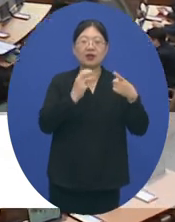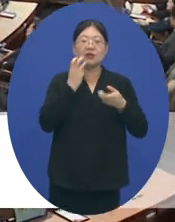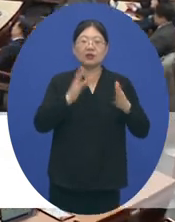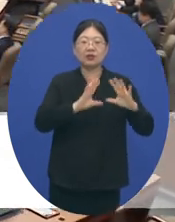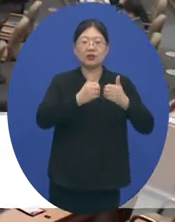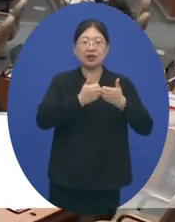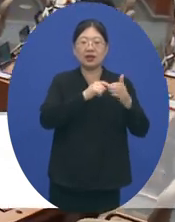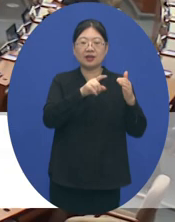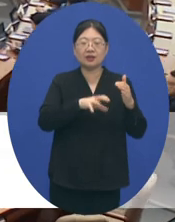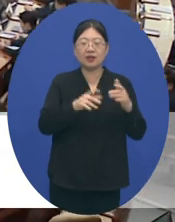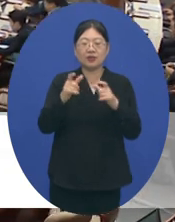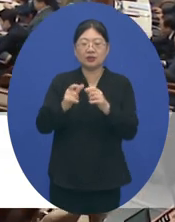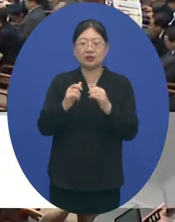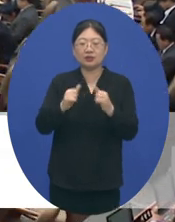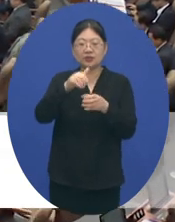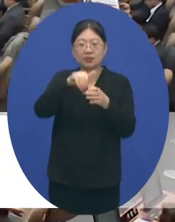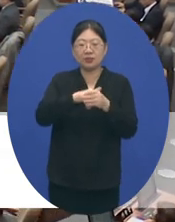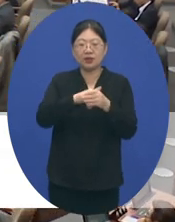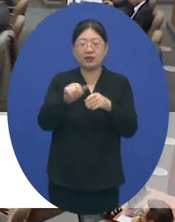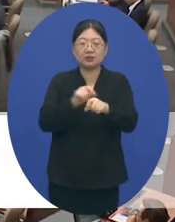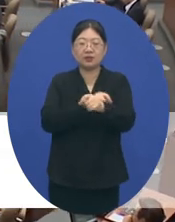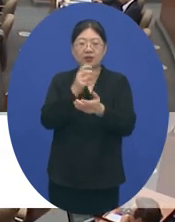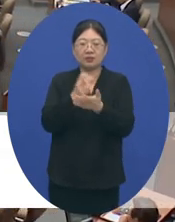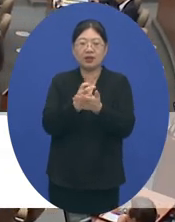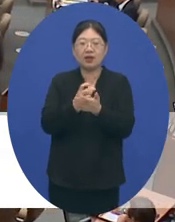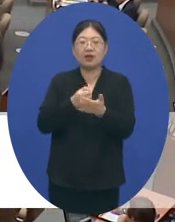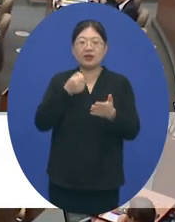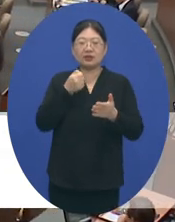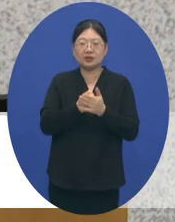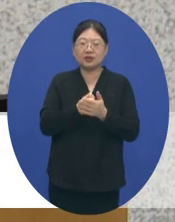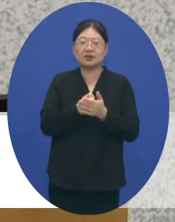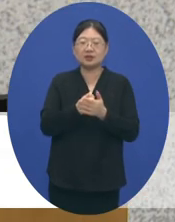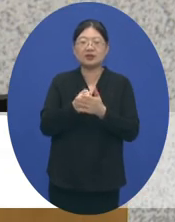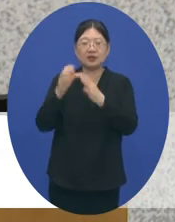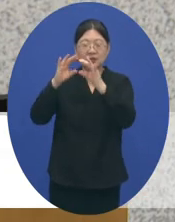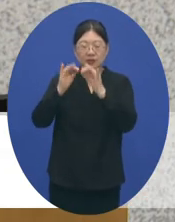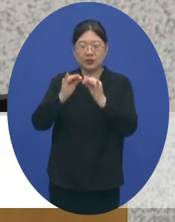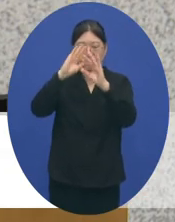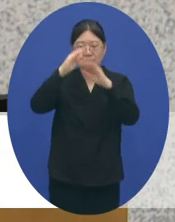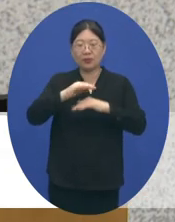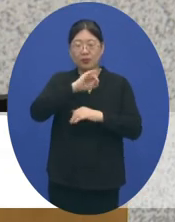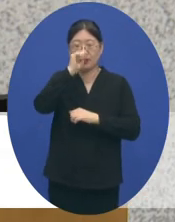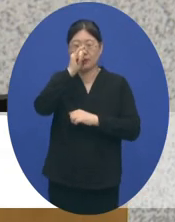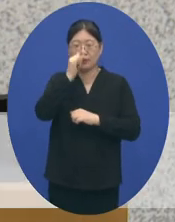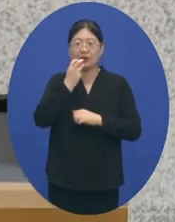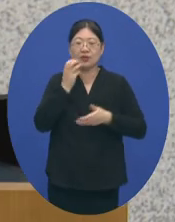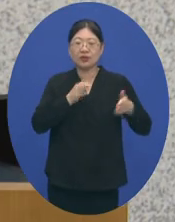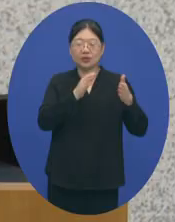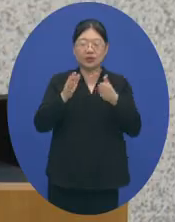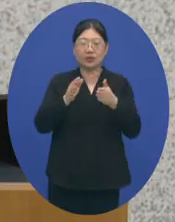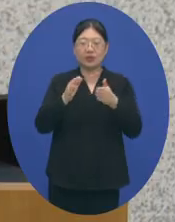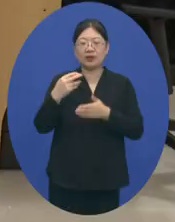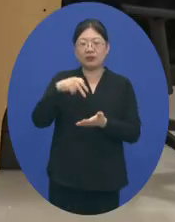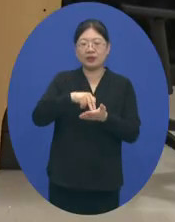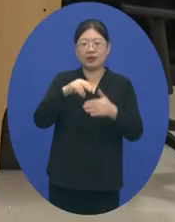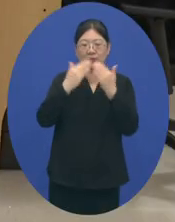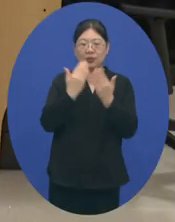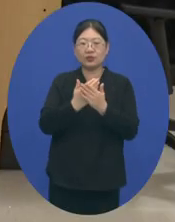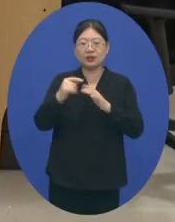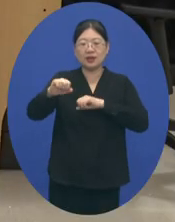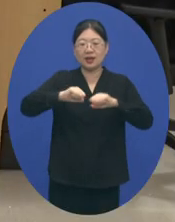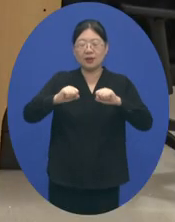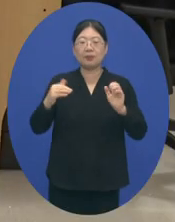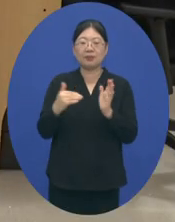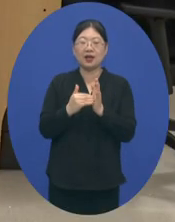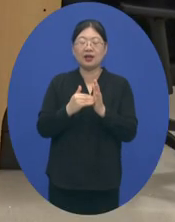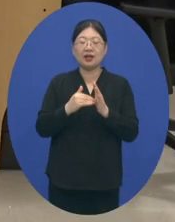경기도의회에서 주민투표 실시와 특별법 제정을 촉구하는 결의안이 통과되는 등 도에서 해야 할 일은 다 마친 상황.